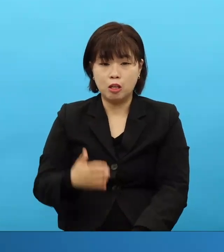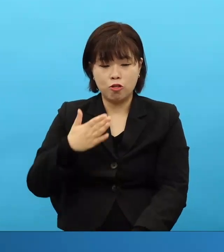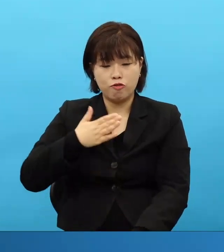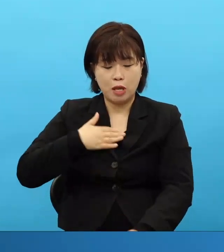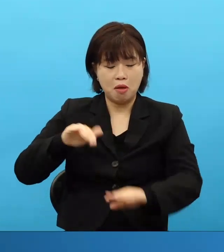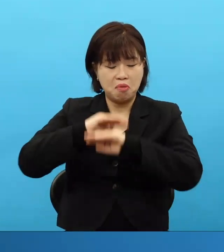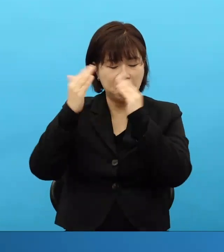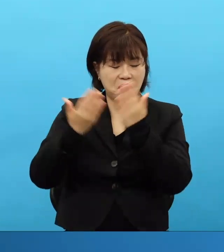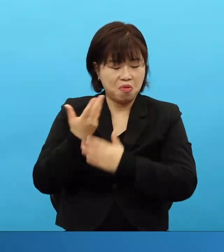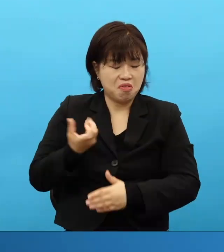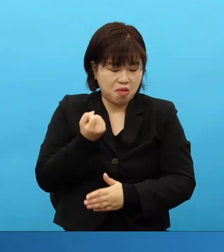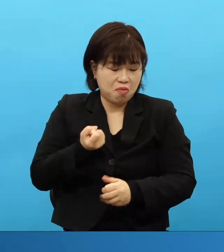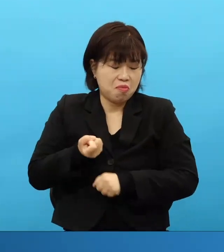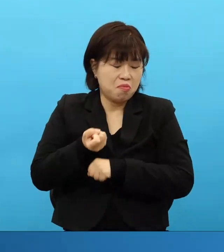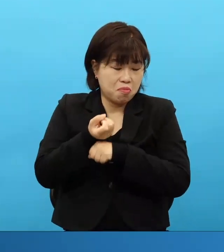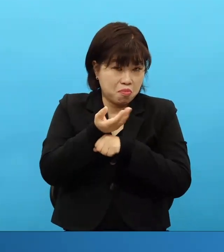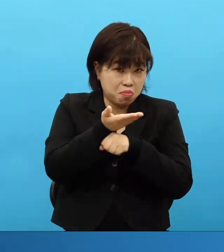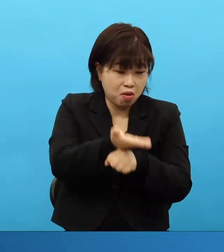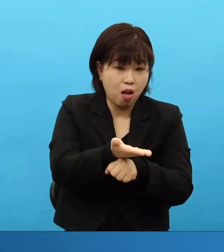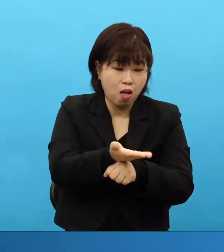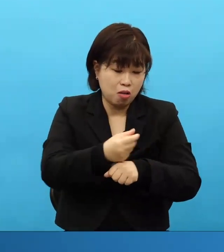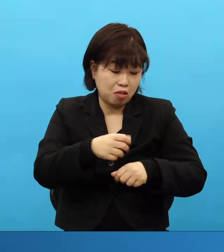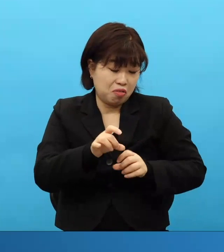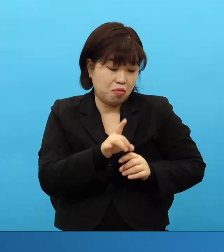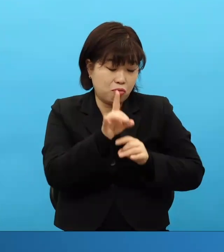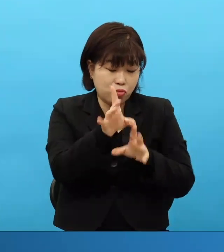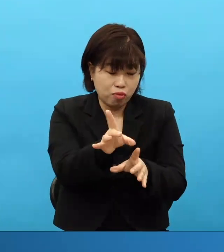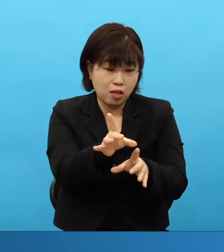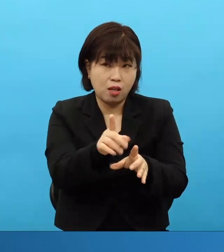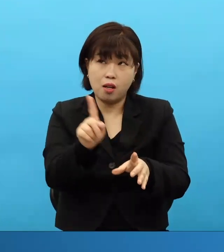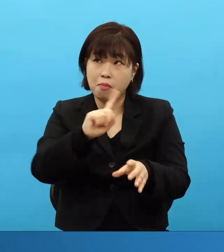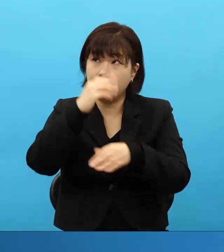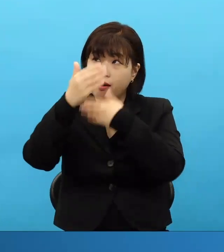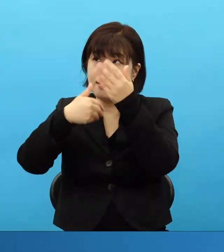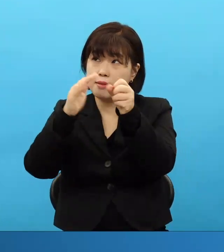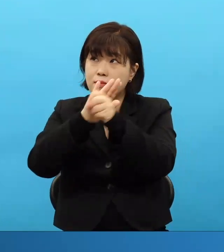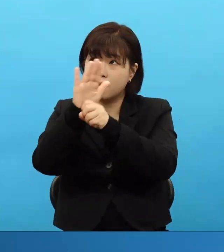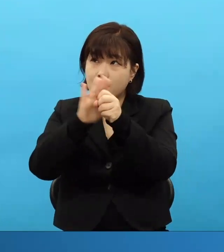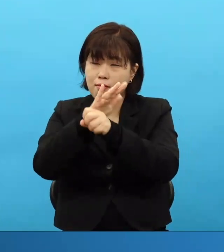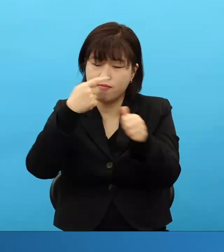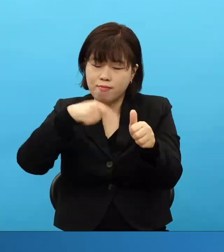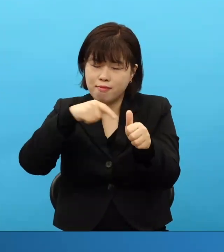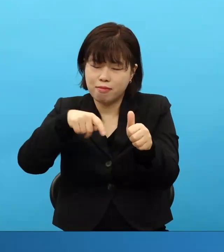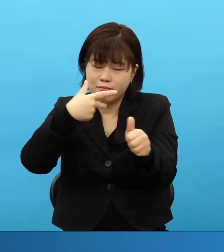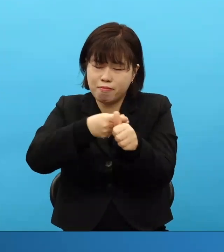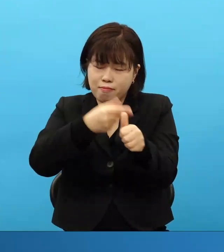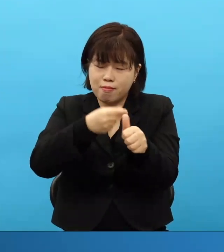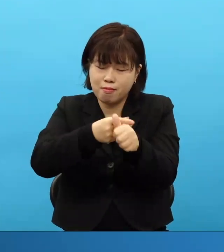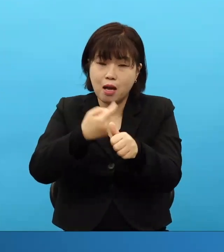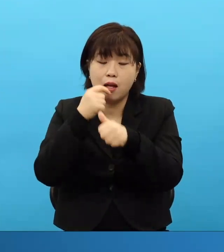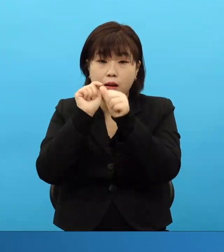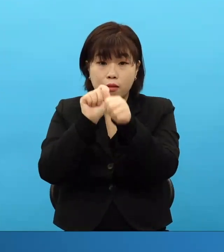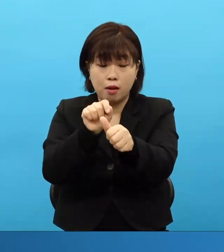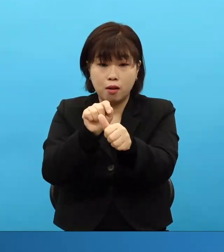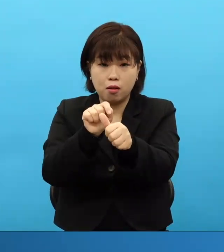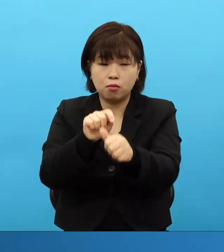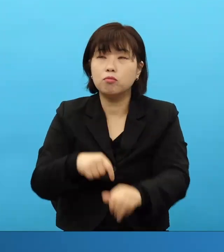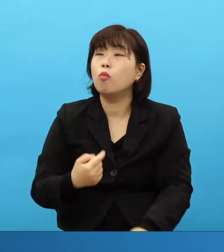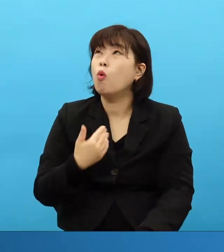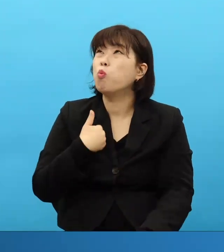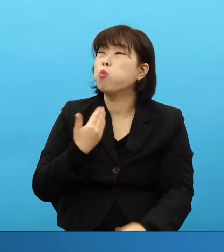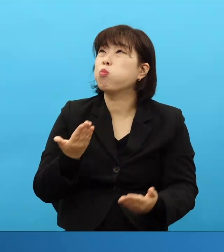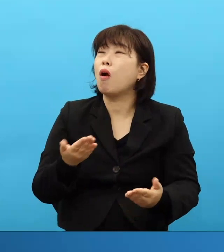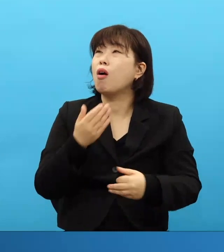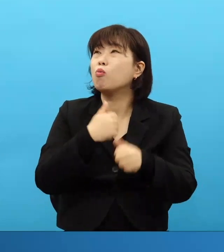And then what happens if we suffer? That's 그걸 okay. 고생이라고 보면 안 됩니다. Don't look at that as suffering. 옛날에 우리 부모님들이 먹지 못하고 쓰지 못하고 고생해서